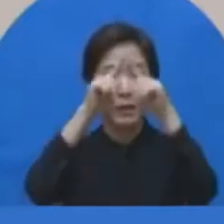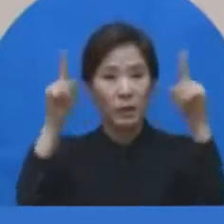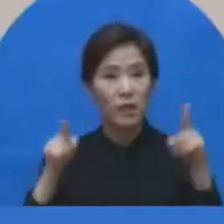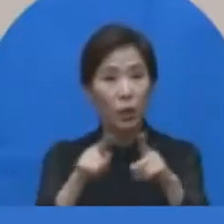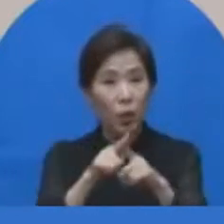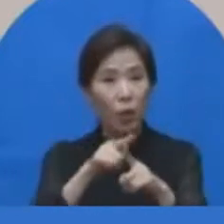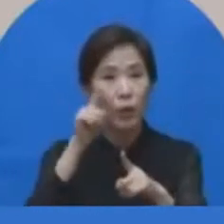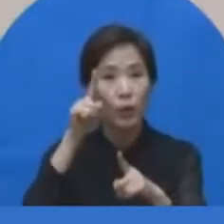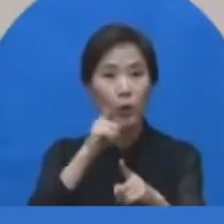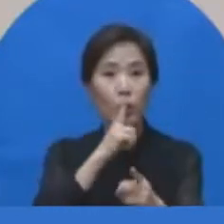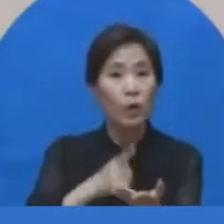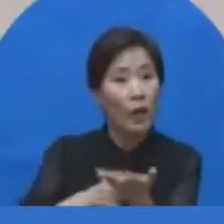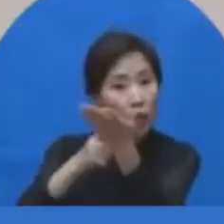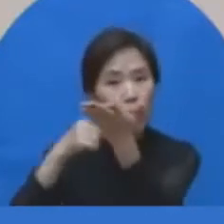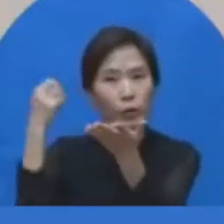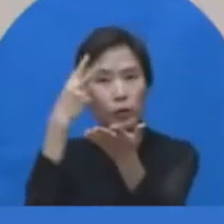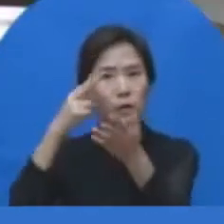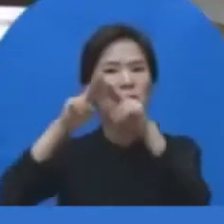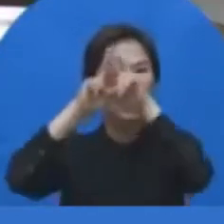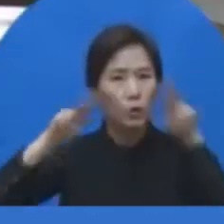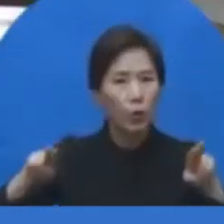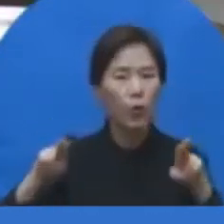상세하게 적어두고 있습니다.